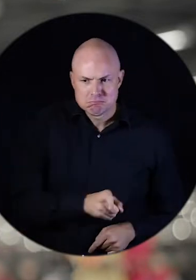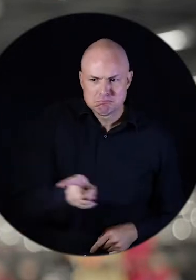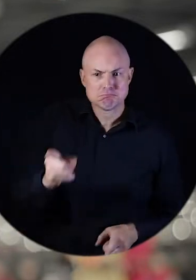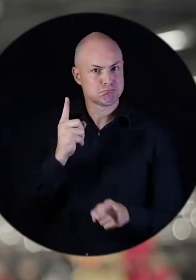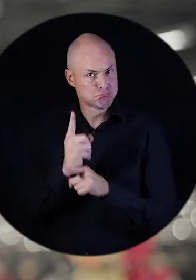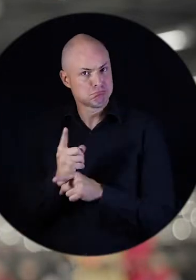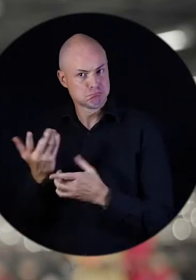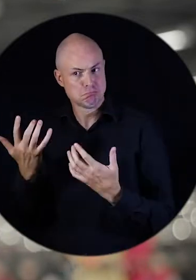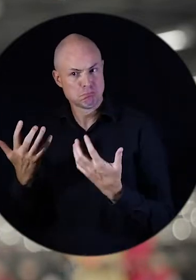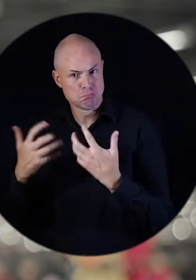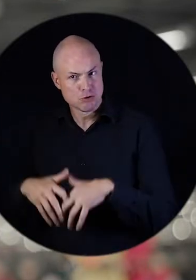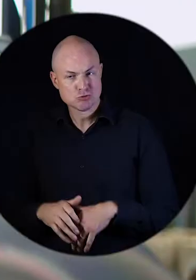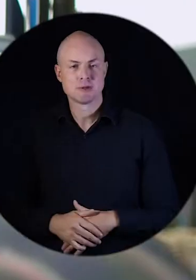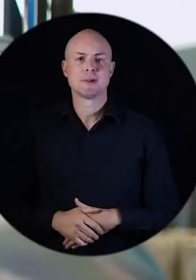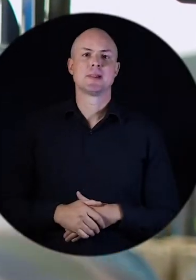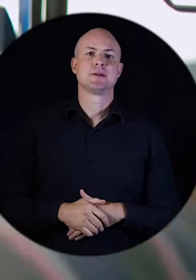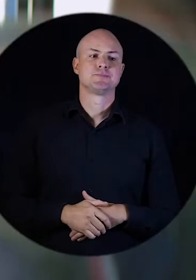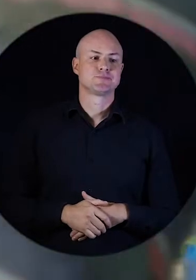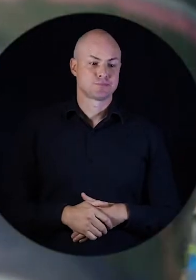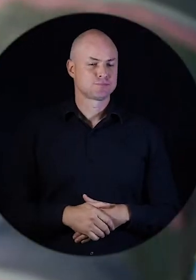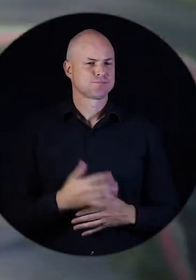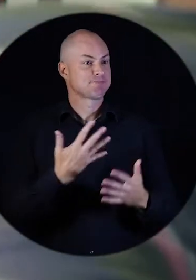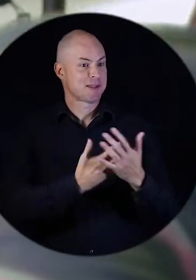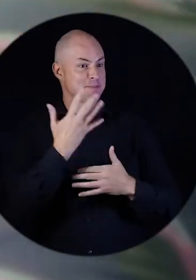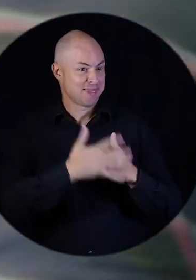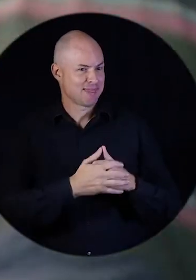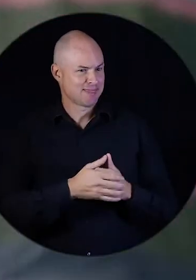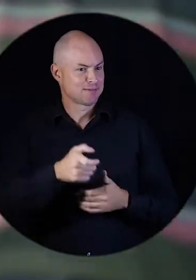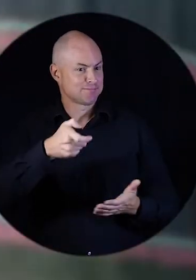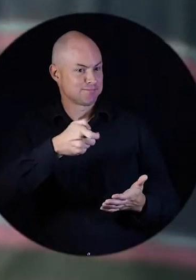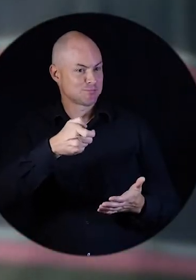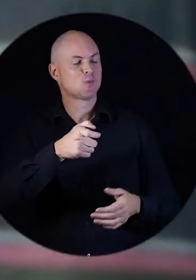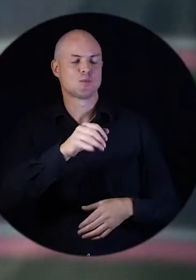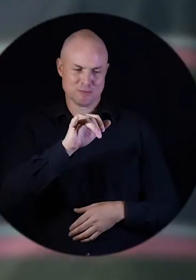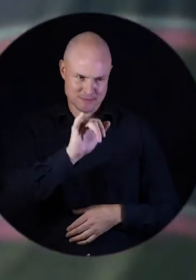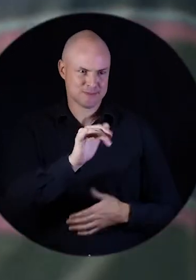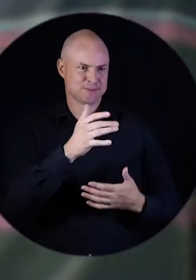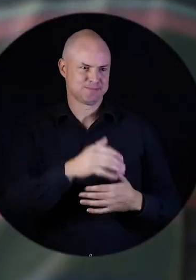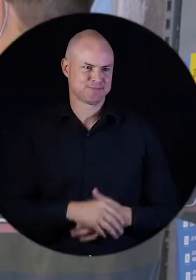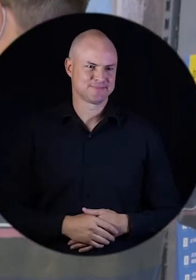sa chaise roulante, il passait pour tout. On va le faire à la mitaine. On va prendre juste le...